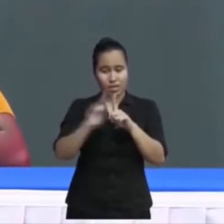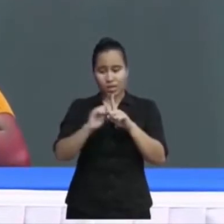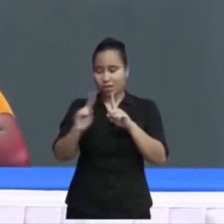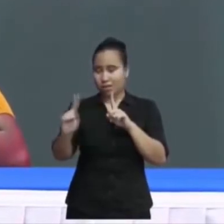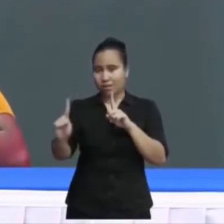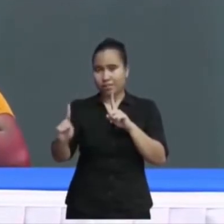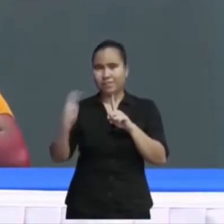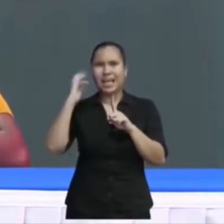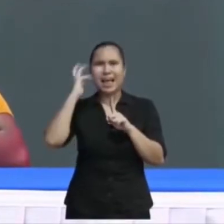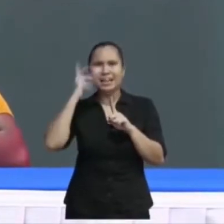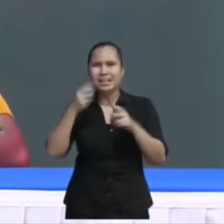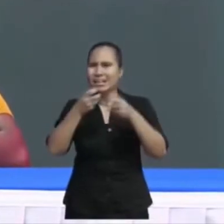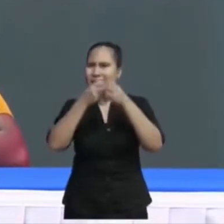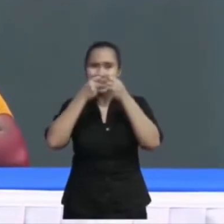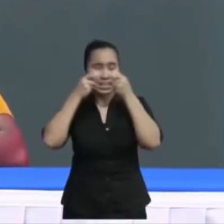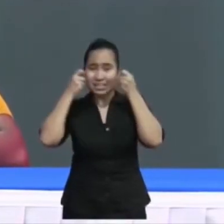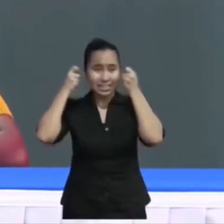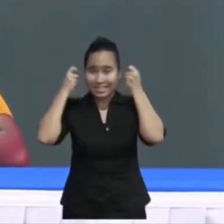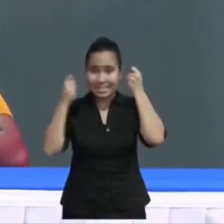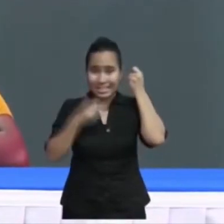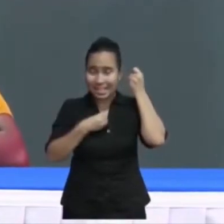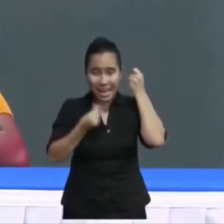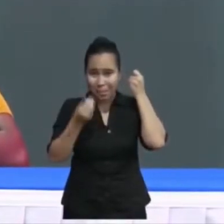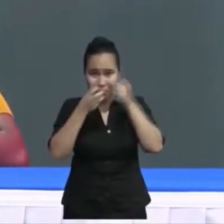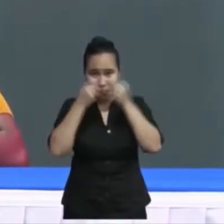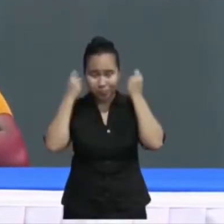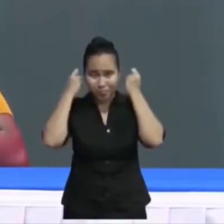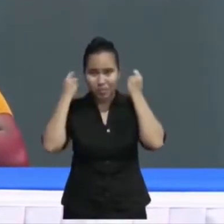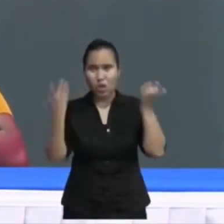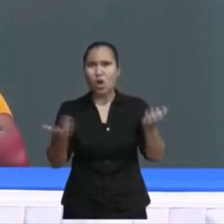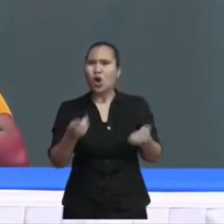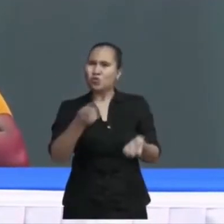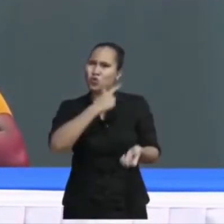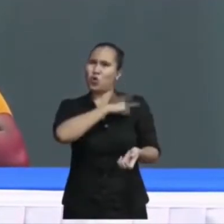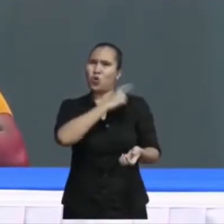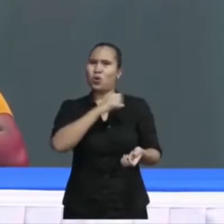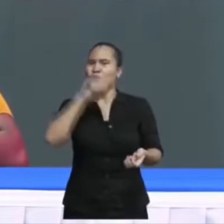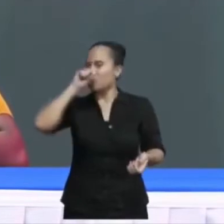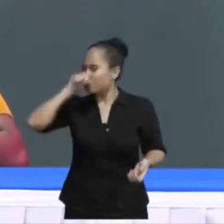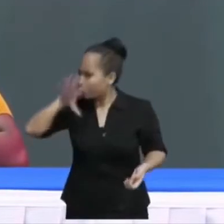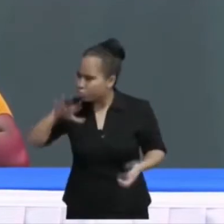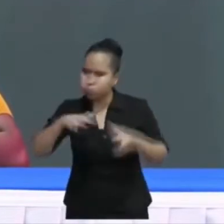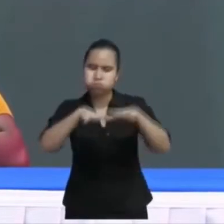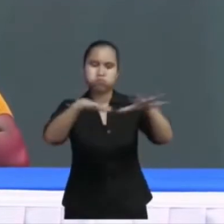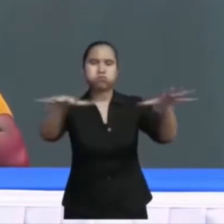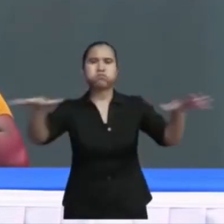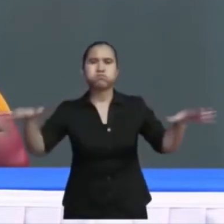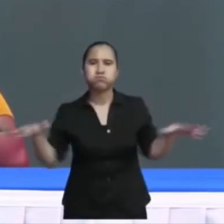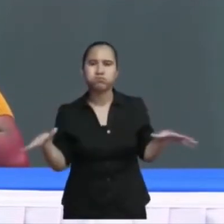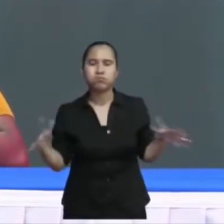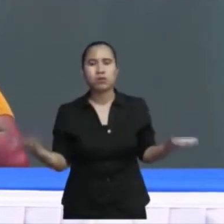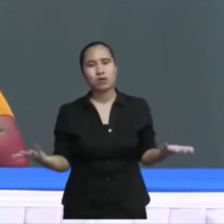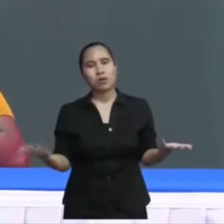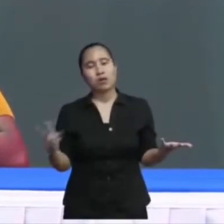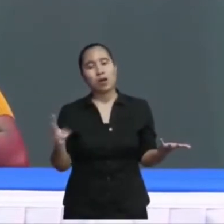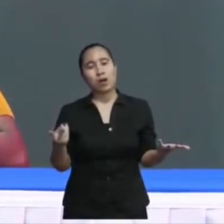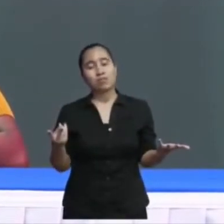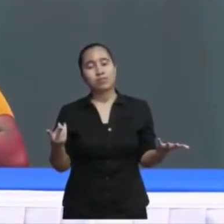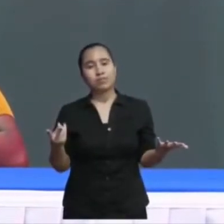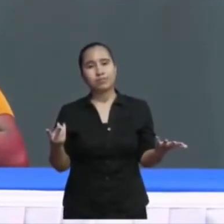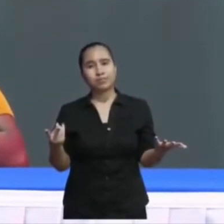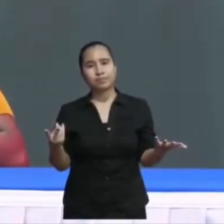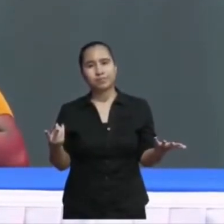elke keer dat u geen mond en neusbedekking opzet, elke keer als u gewoon niest in de ruimte, hoest in de ruimte, als u